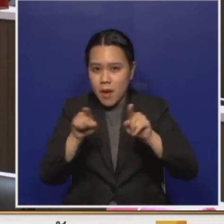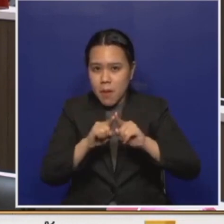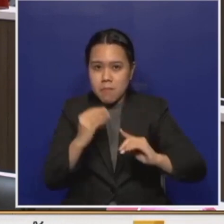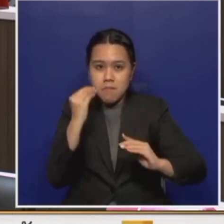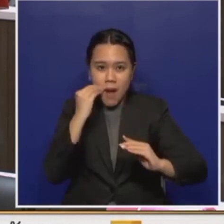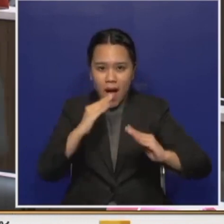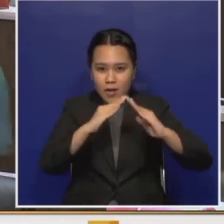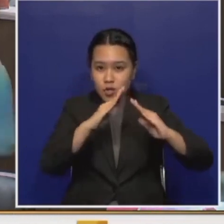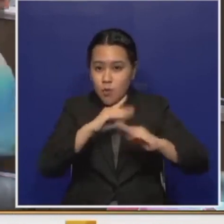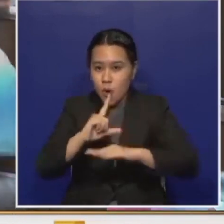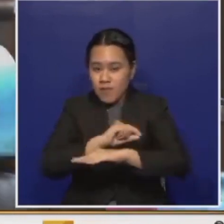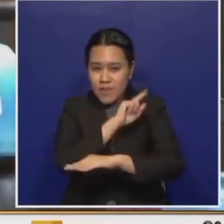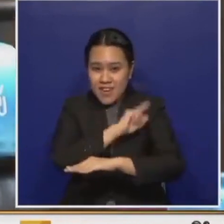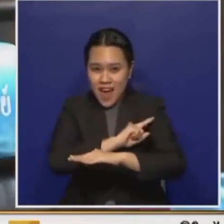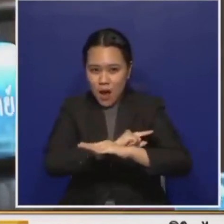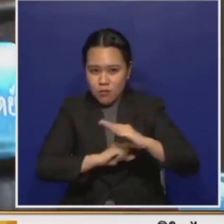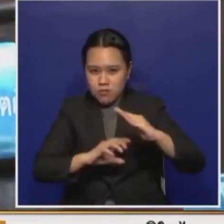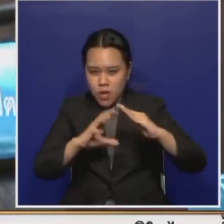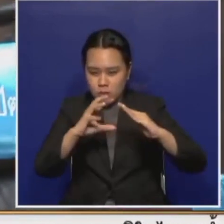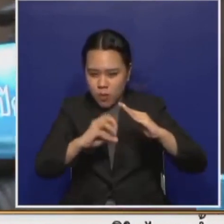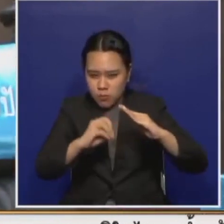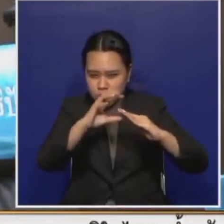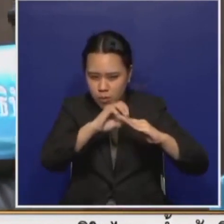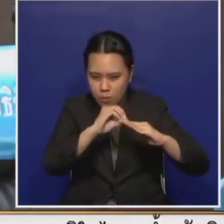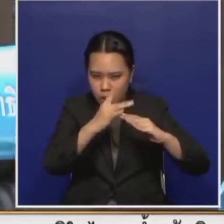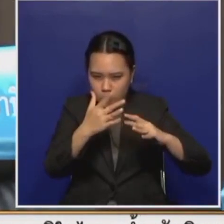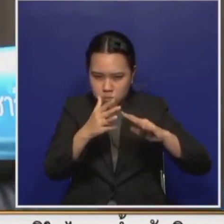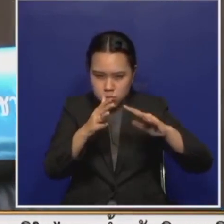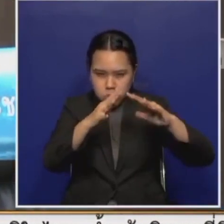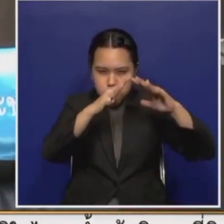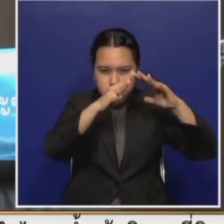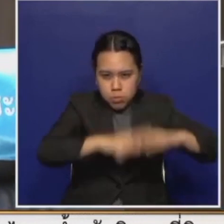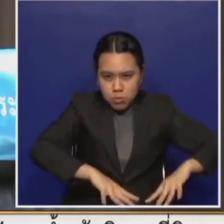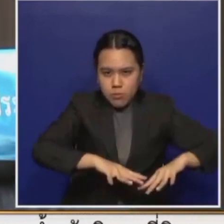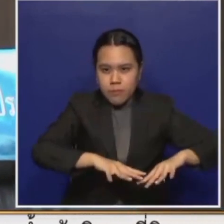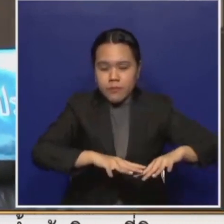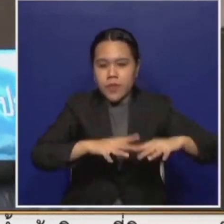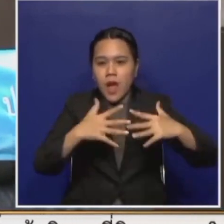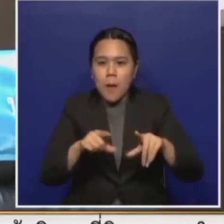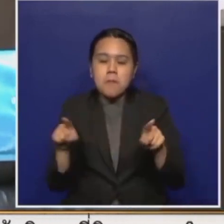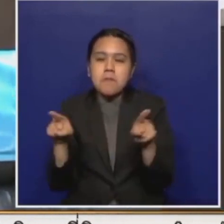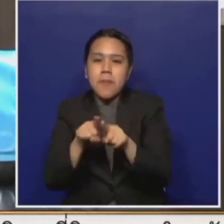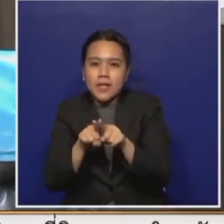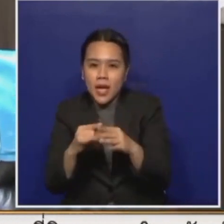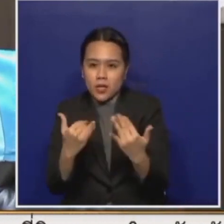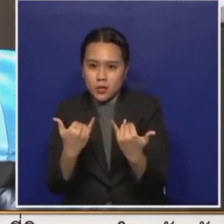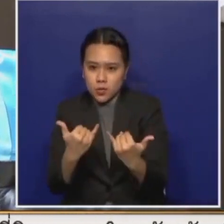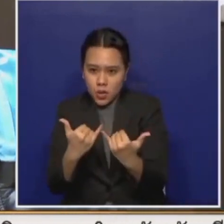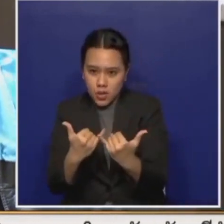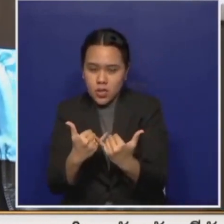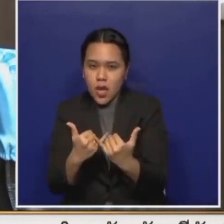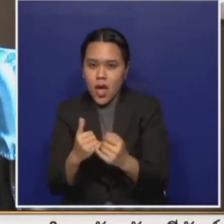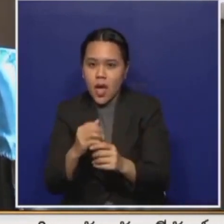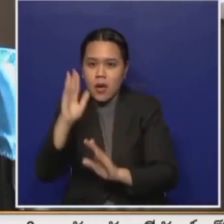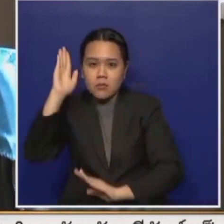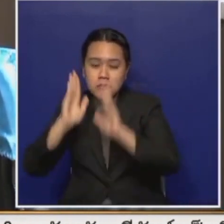ื่อปลกมัน กลหมดนั่ ยุใหเห็นเช่นกครั พ recreครักาลกัดกลินกระส่อบ ben ทำรายประชาที่